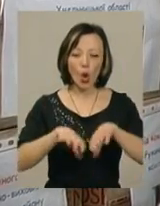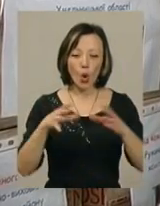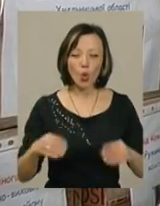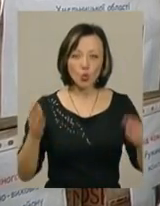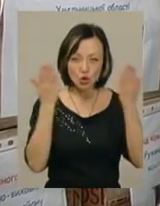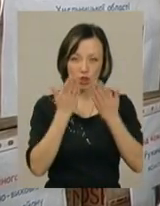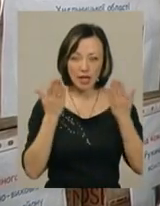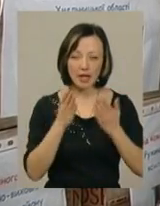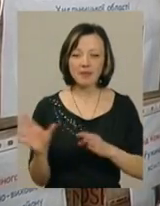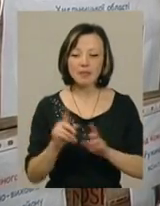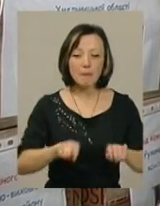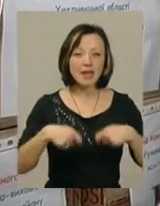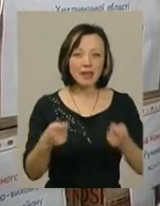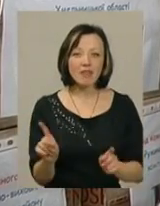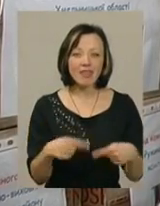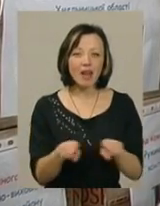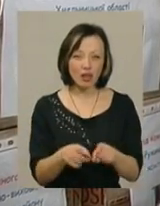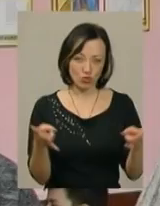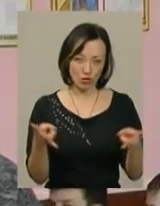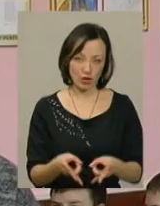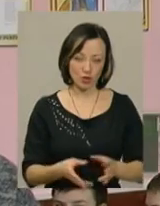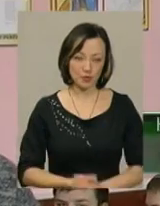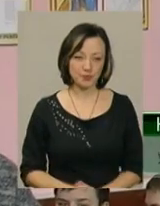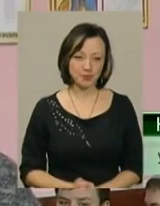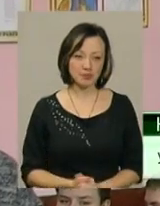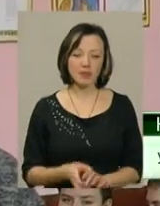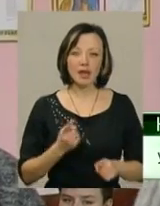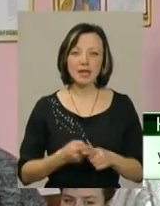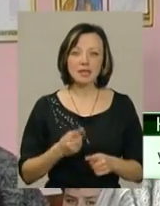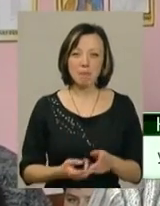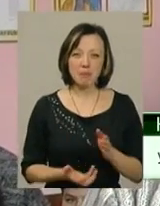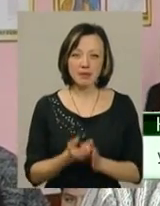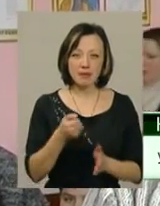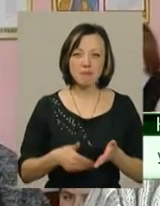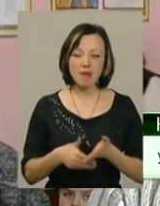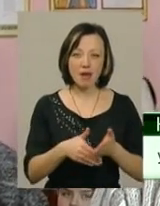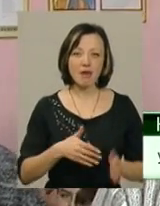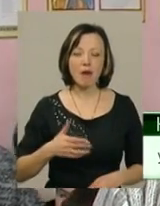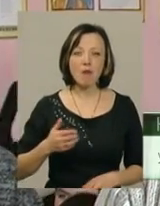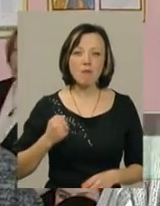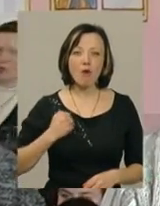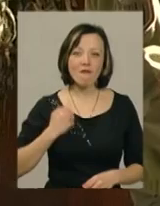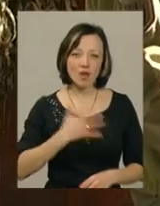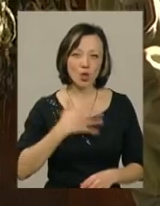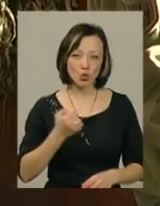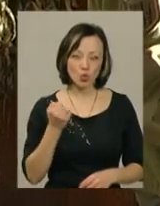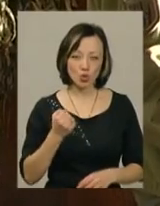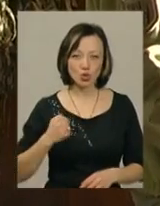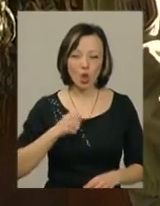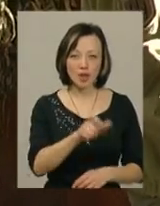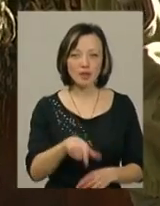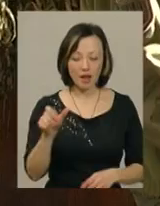рушники, і все передавали таке, що необхідно. Це підтримує бойовий дух солдат, який є так важливий на фронті.